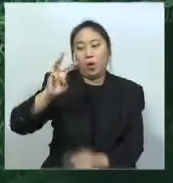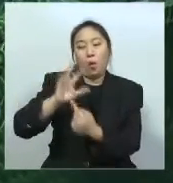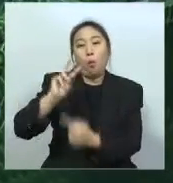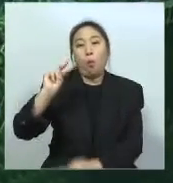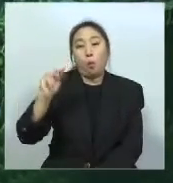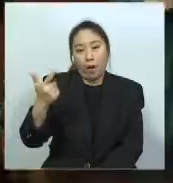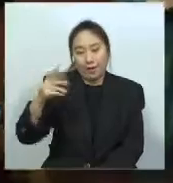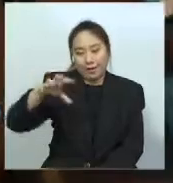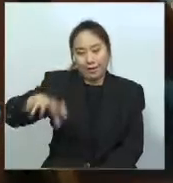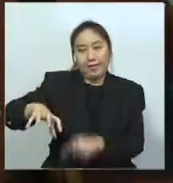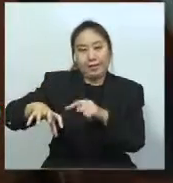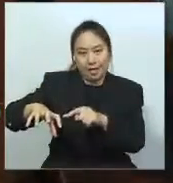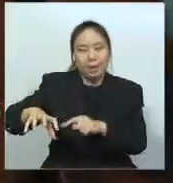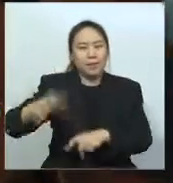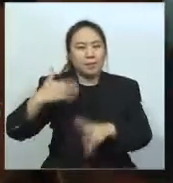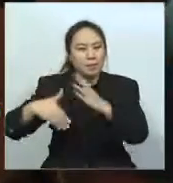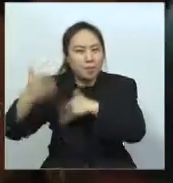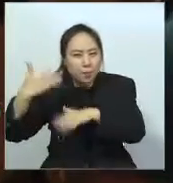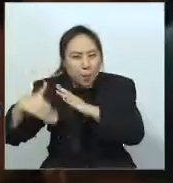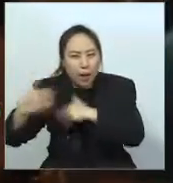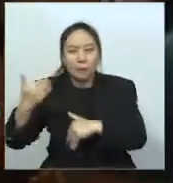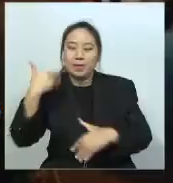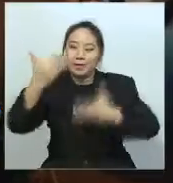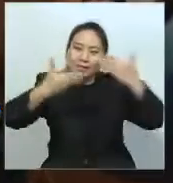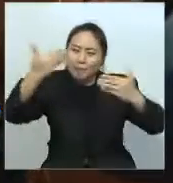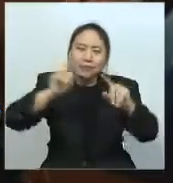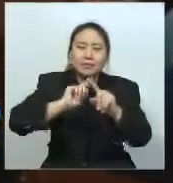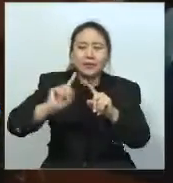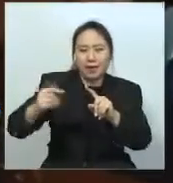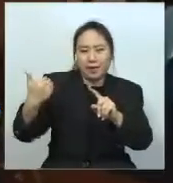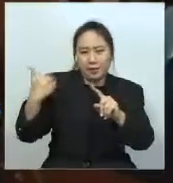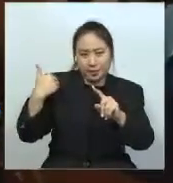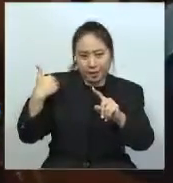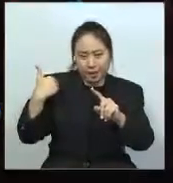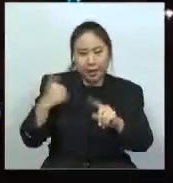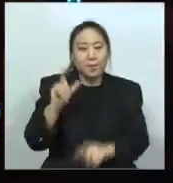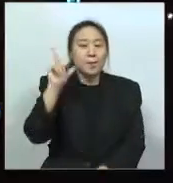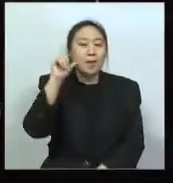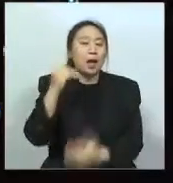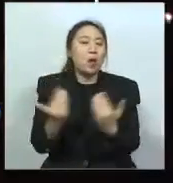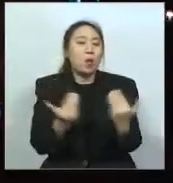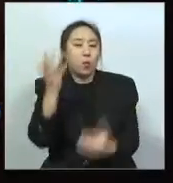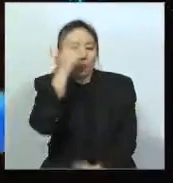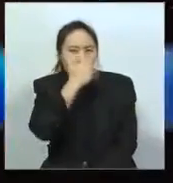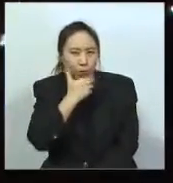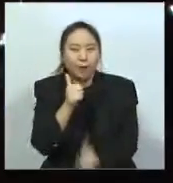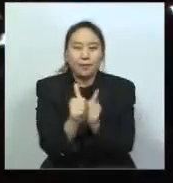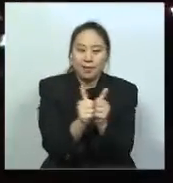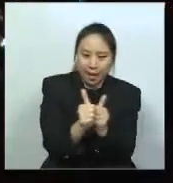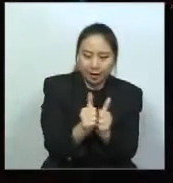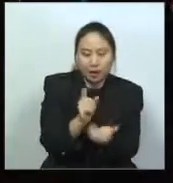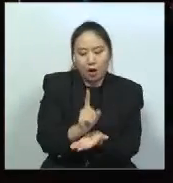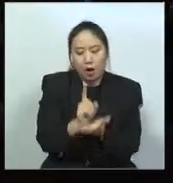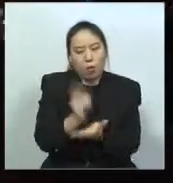จันทร์ในบรรยากาศแบบย้อนยุคค่ะมีกิจกรรมเยอะแยะมากมายเลยทั้งประกวดแม่ลูกงามประกวดกระทงสวยง